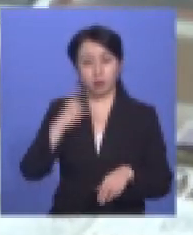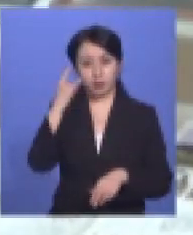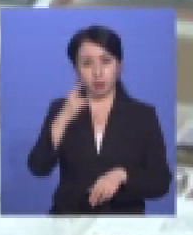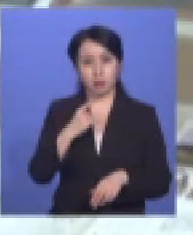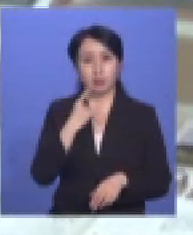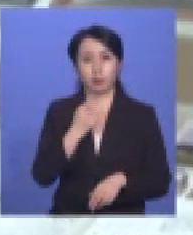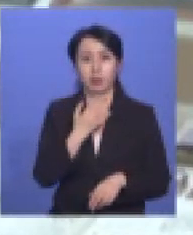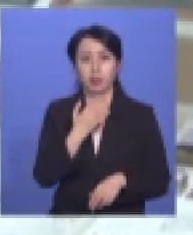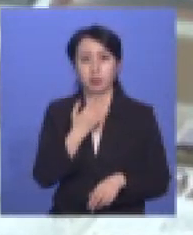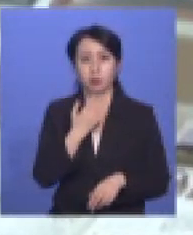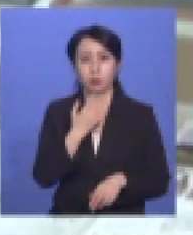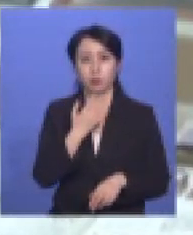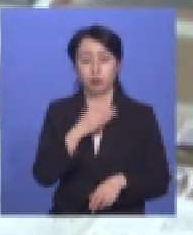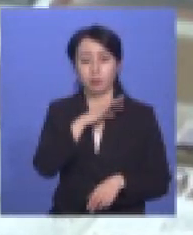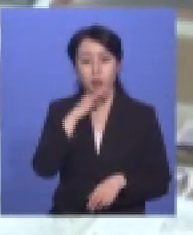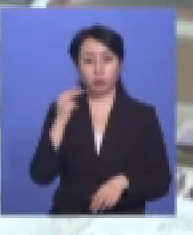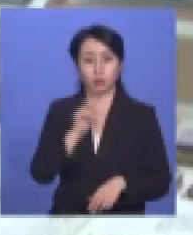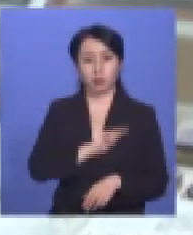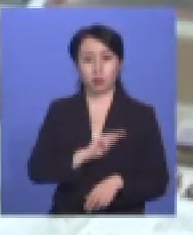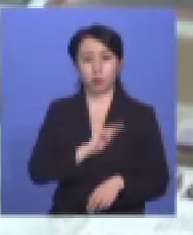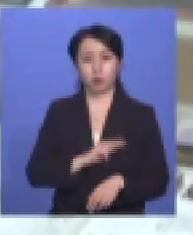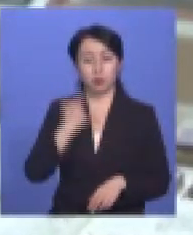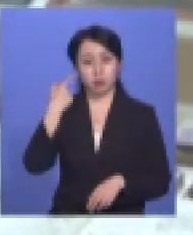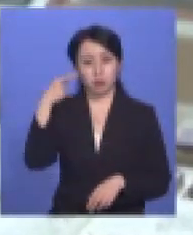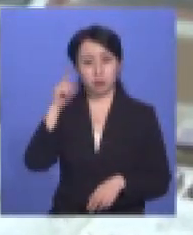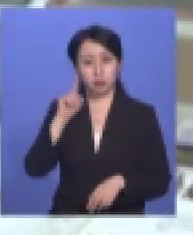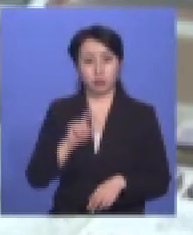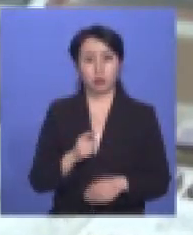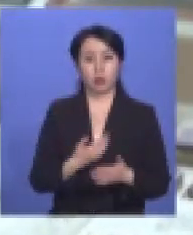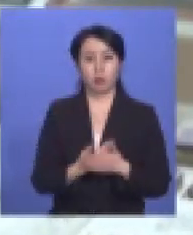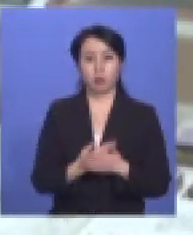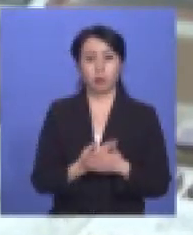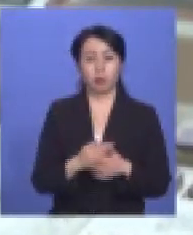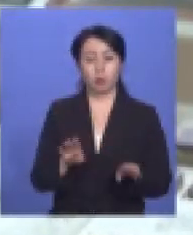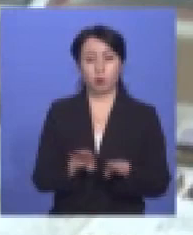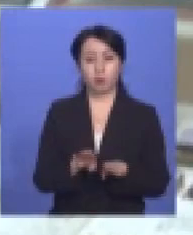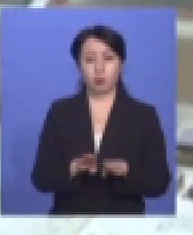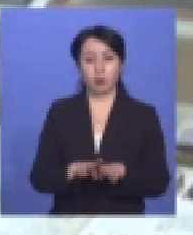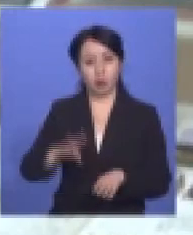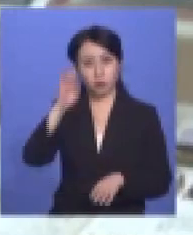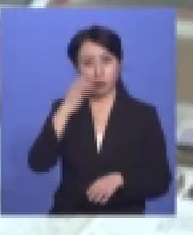языку. Ну, многие сотрудники владеют, ну, хотя бы на каком-то бытовом уровне государственным языком.